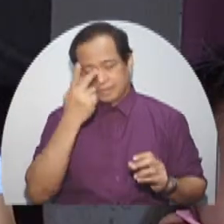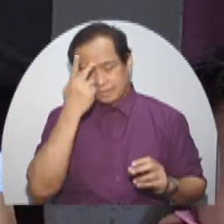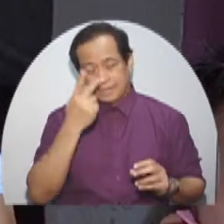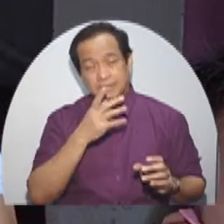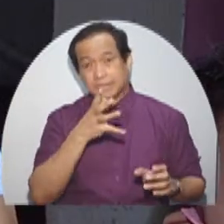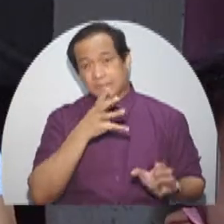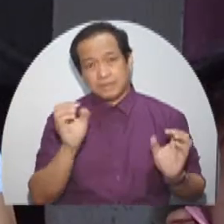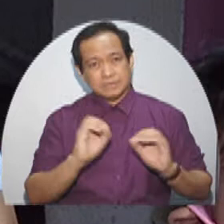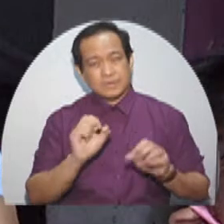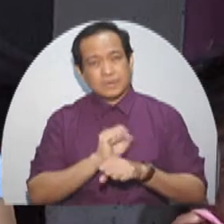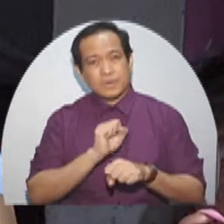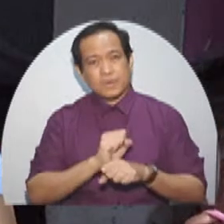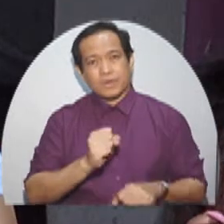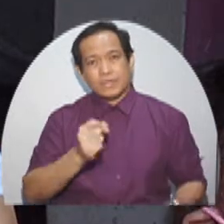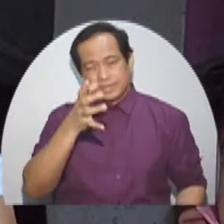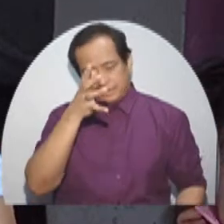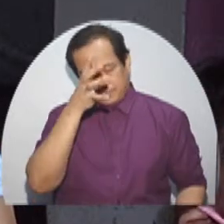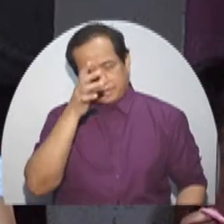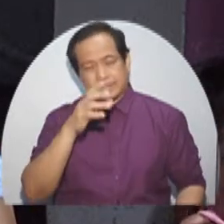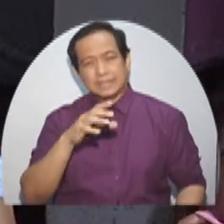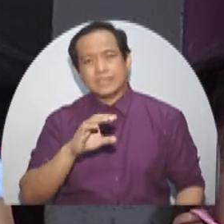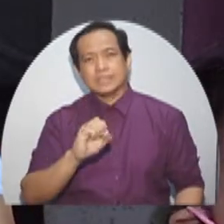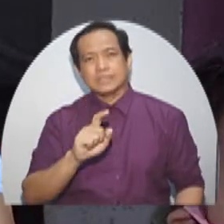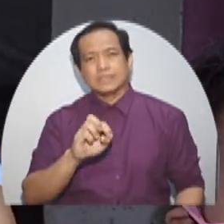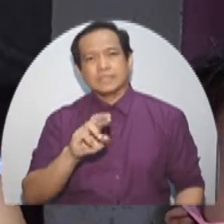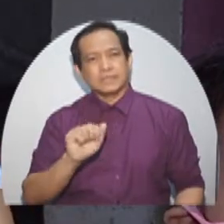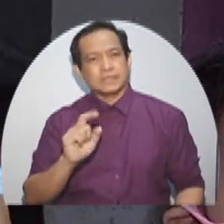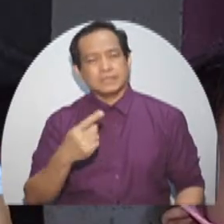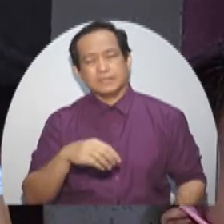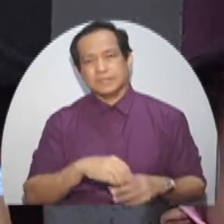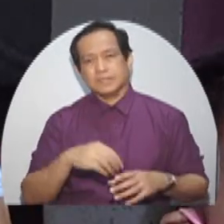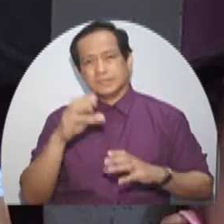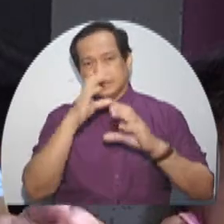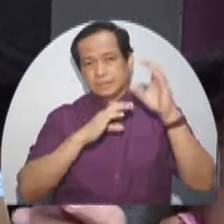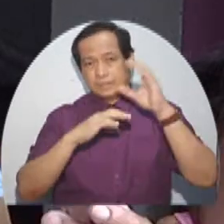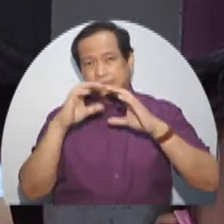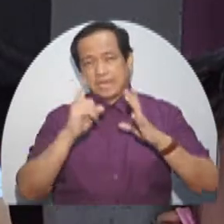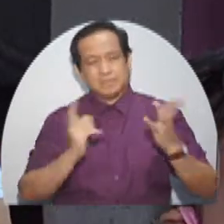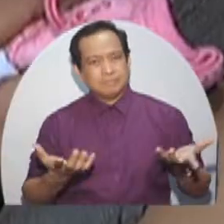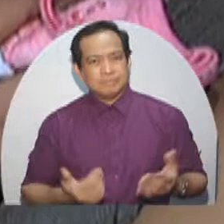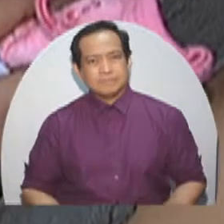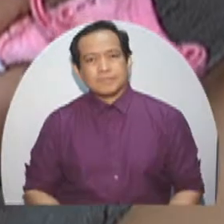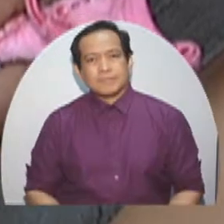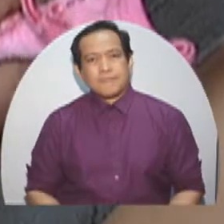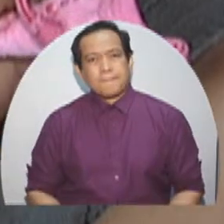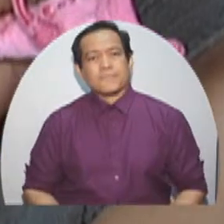ang magulang kasi yung nanay walang trabaho tapos yung tatay niya sa extra-extra sa ano ba to,